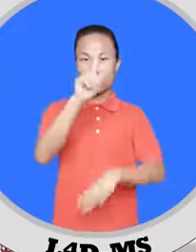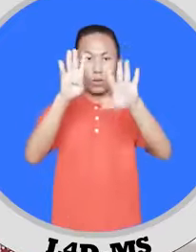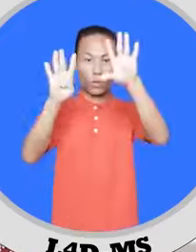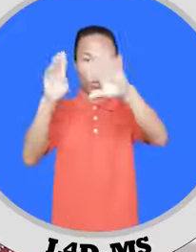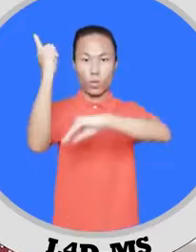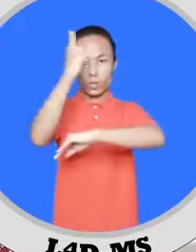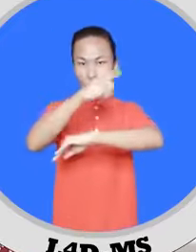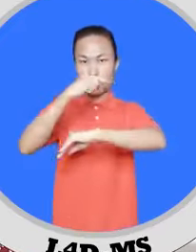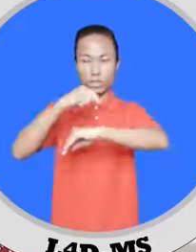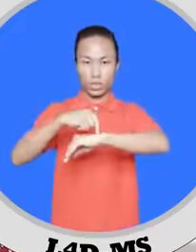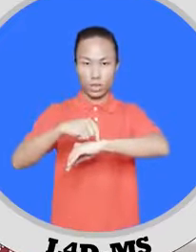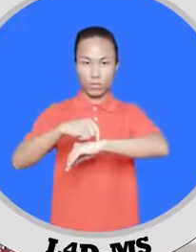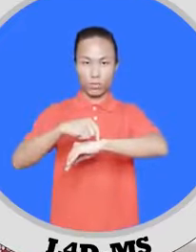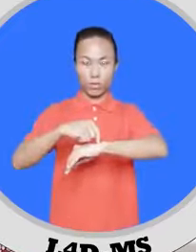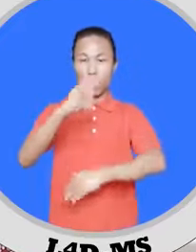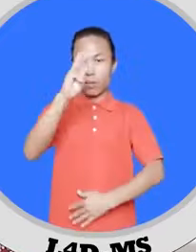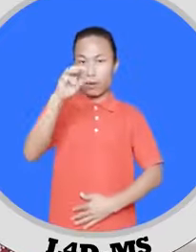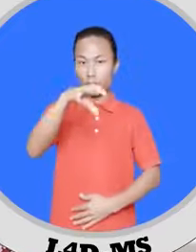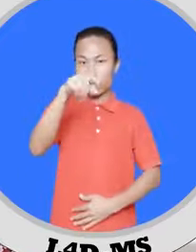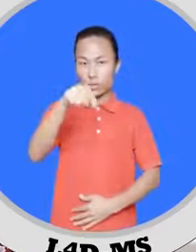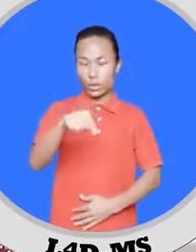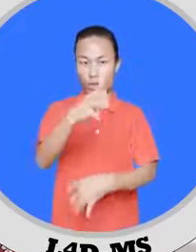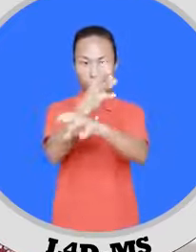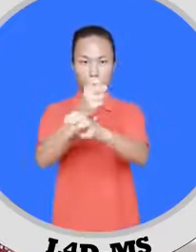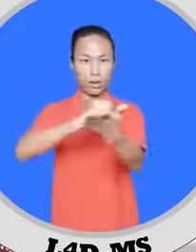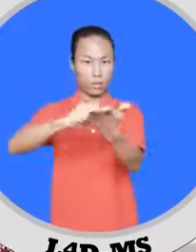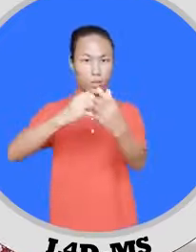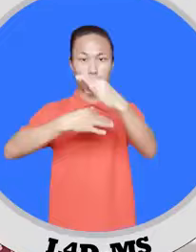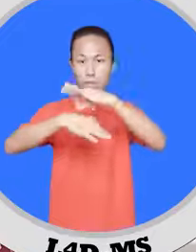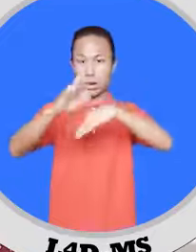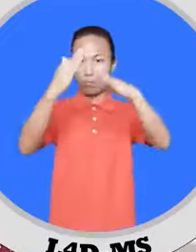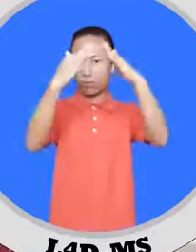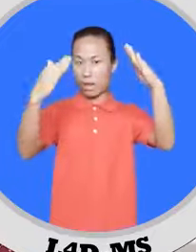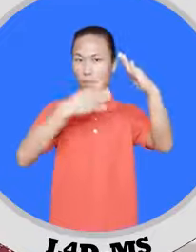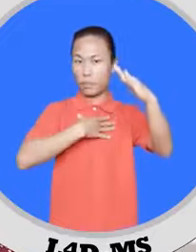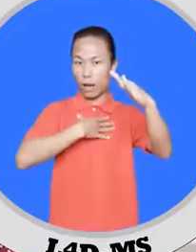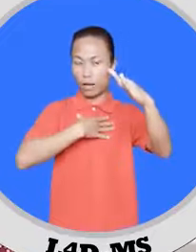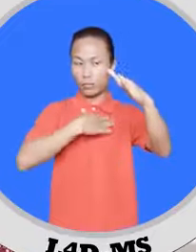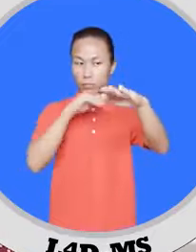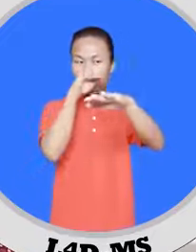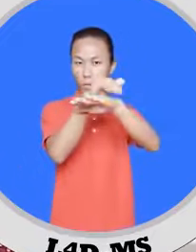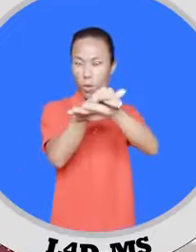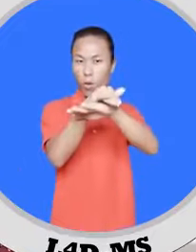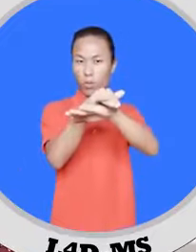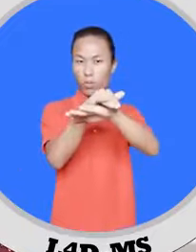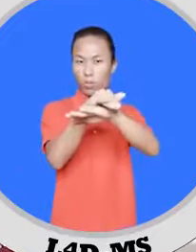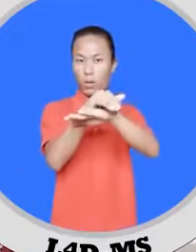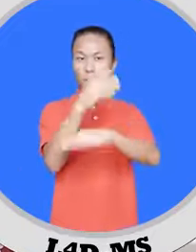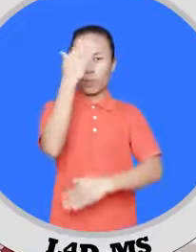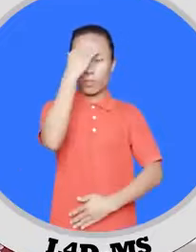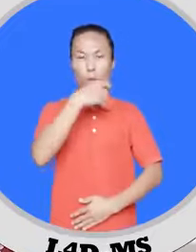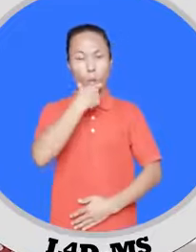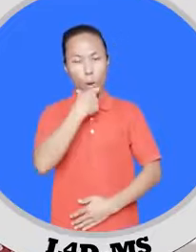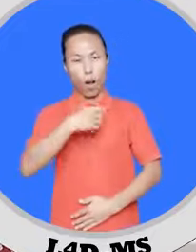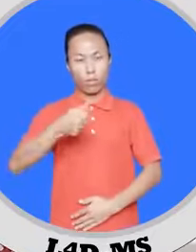စင်းအနီးကတစိကောင်းရောင်းတဲ့နေအိမ်ကိုအဂတ်19ရက်ညနေပိုင်းလူတစုကဈေးဝယ်ဟန်ပြုကနေ